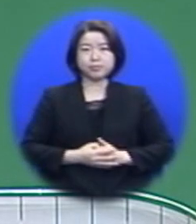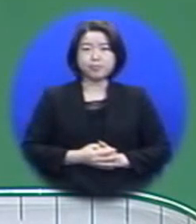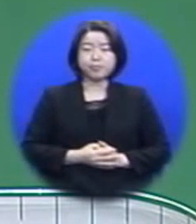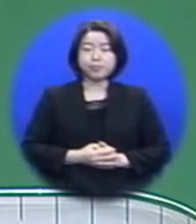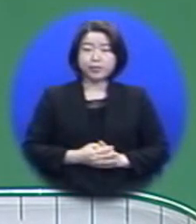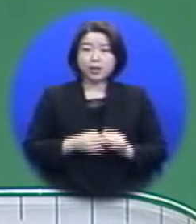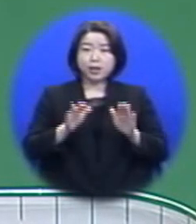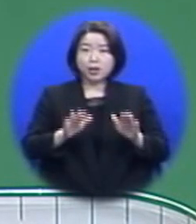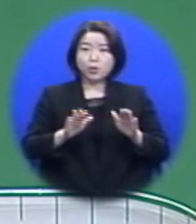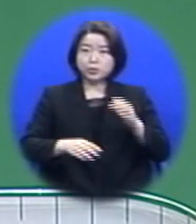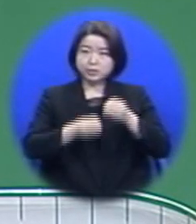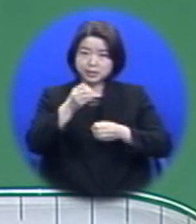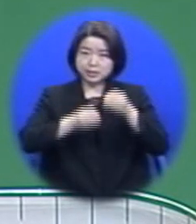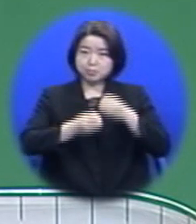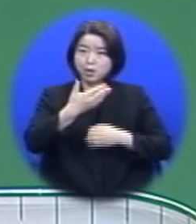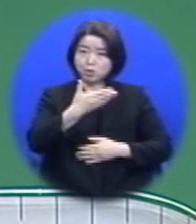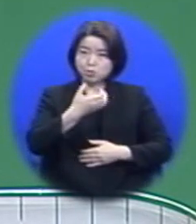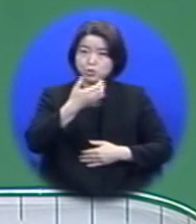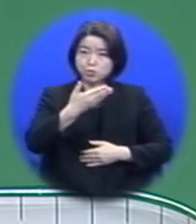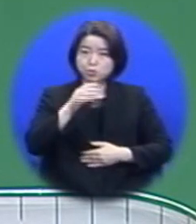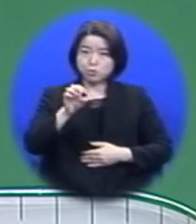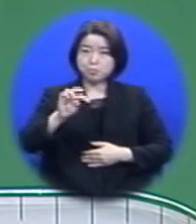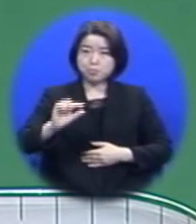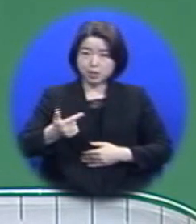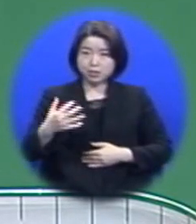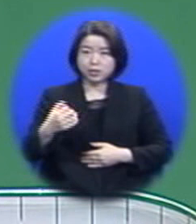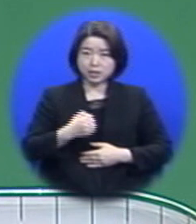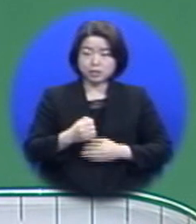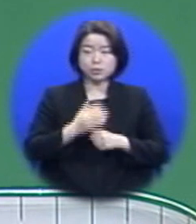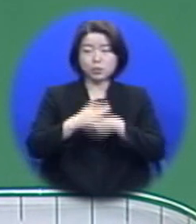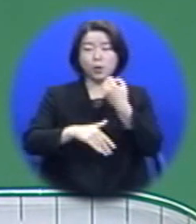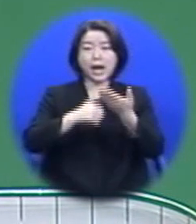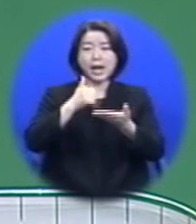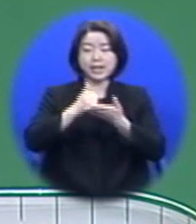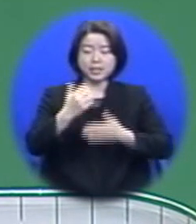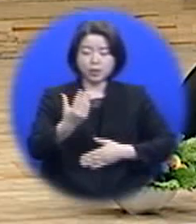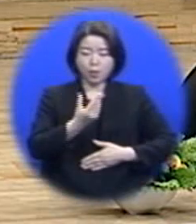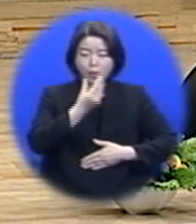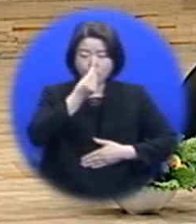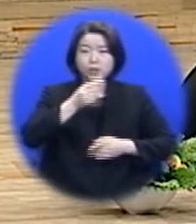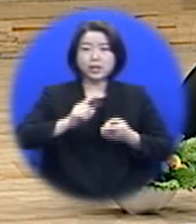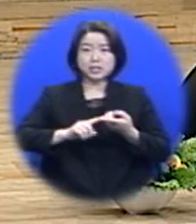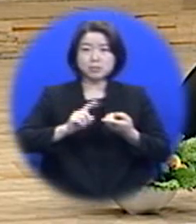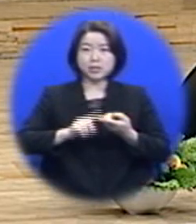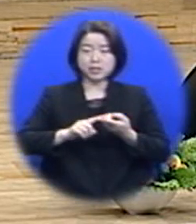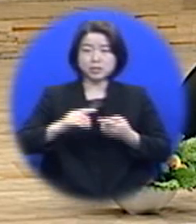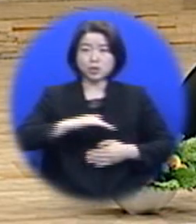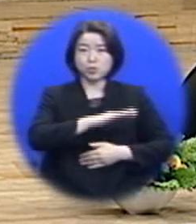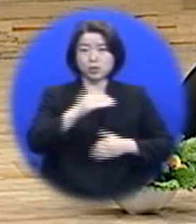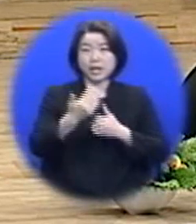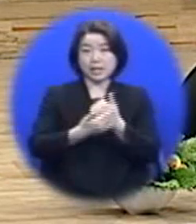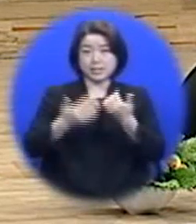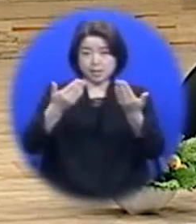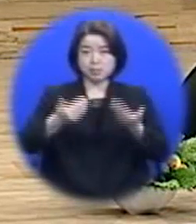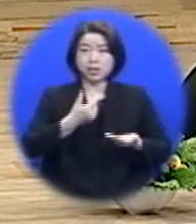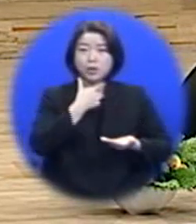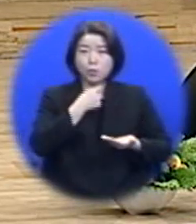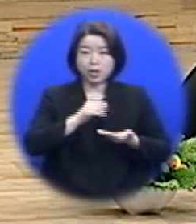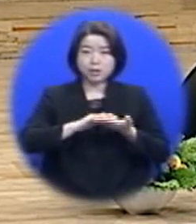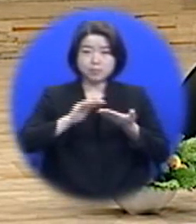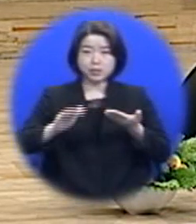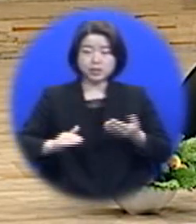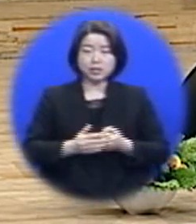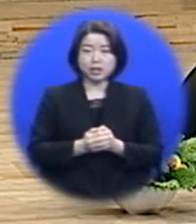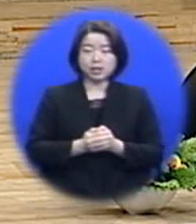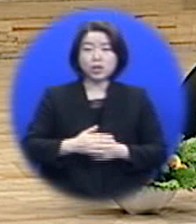자 오늘은 시편 99편 하나님의 거룩하심에 대해서 우리가 은혜 받기를 원합니다